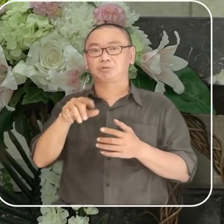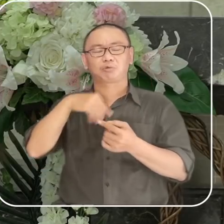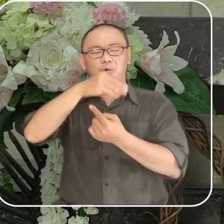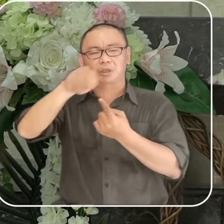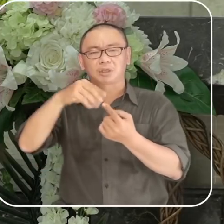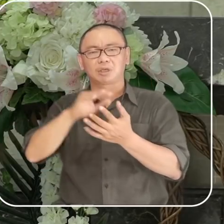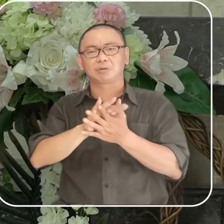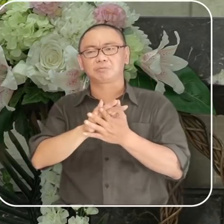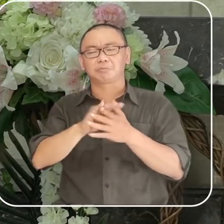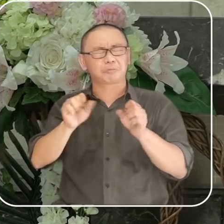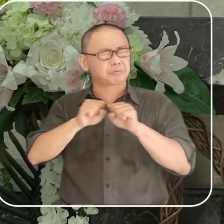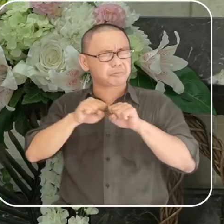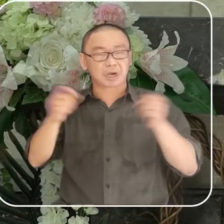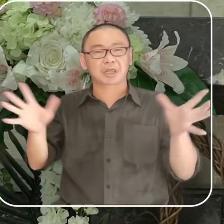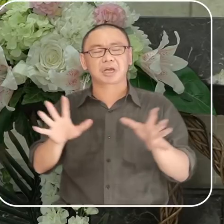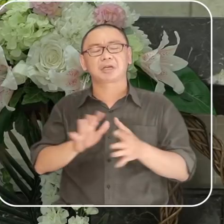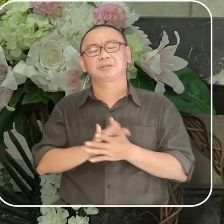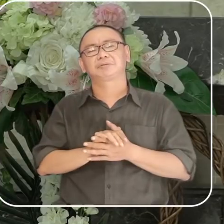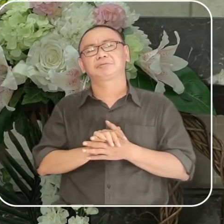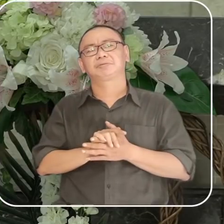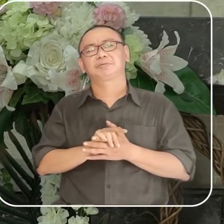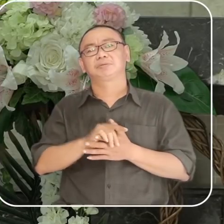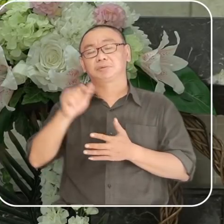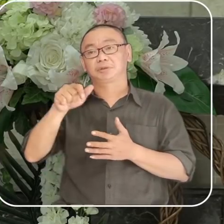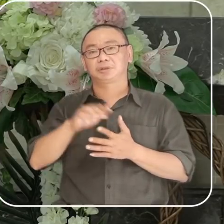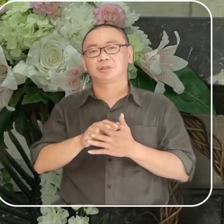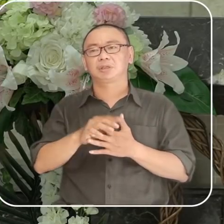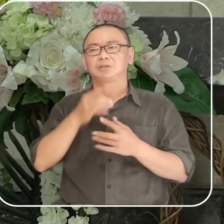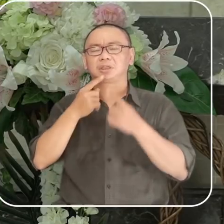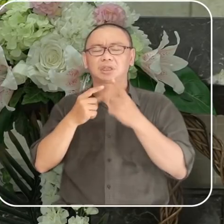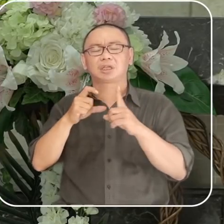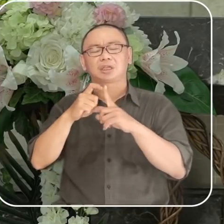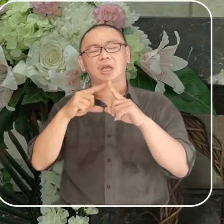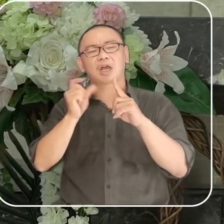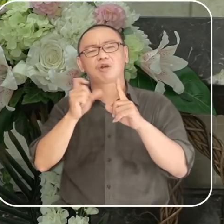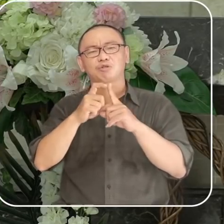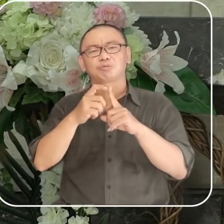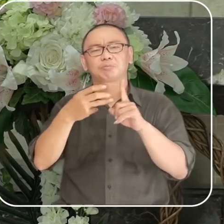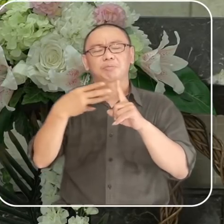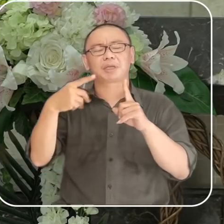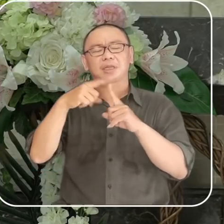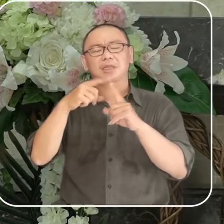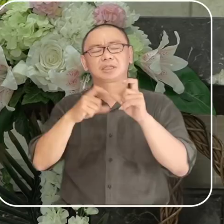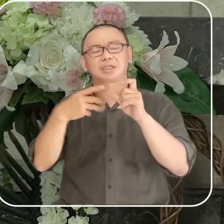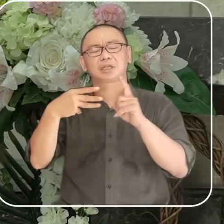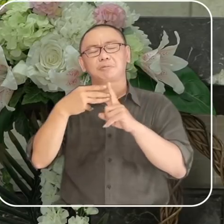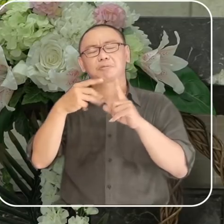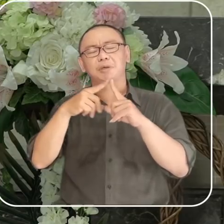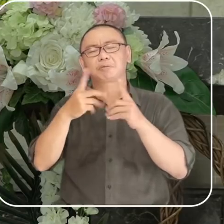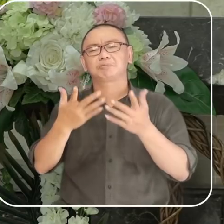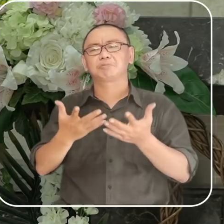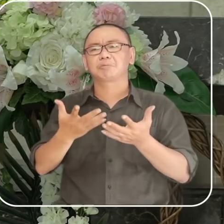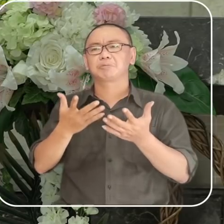yang berantakan. Dan disinilah kisah Daud Batsyeba betul-betul mengkisahkan